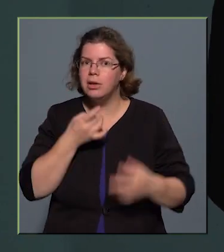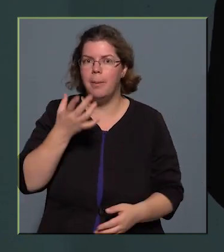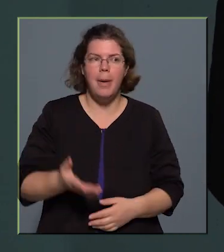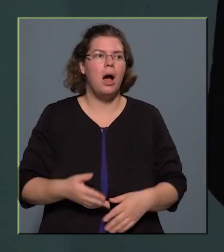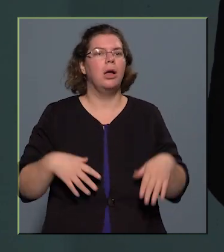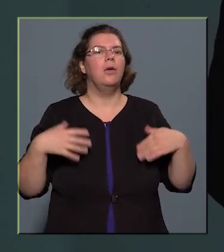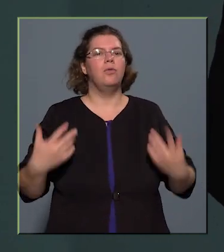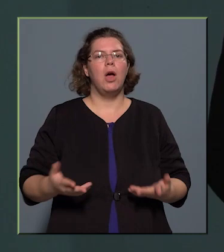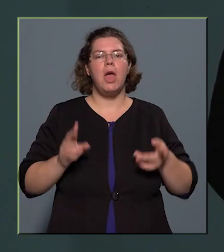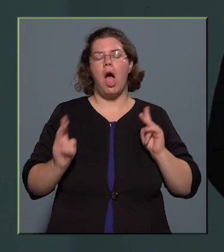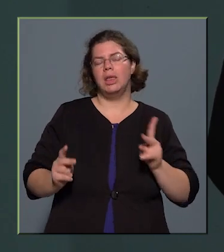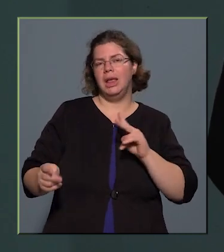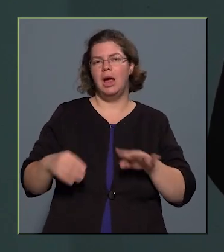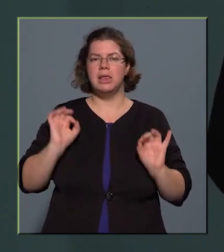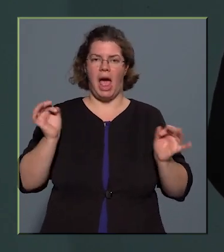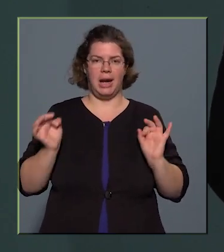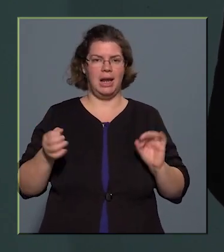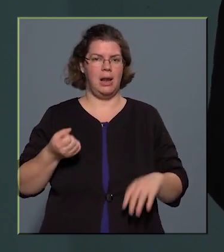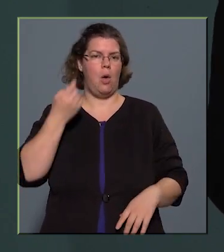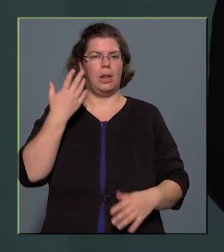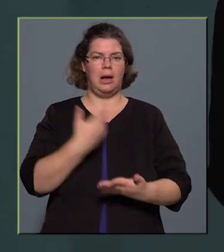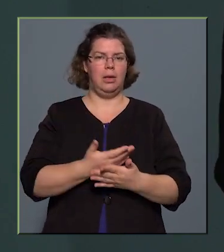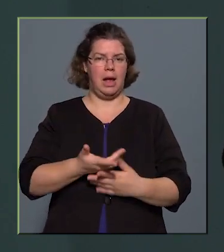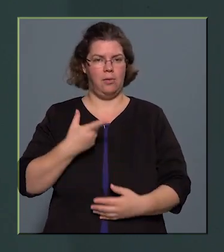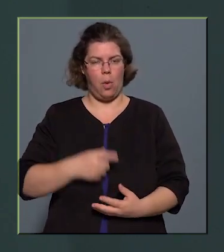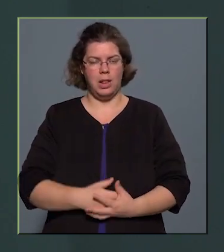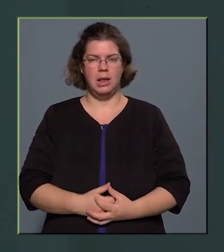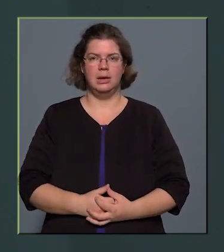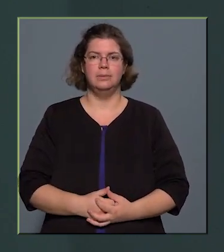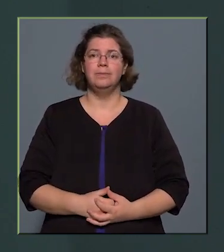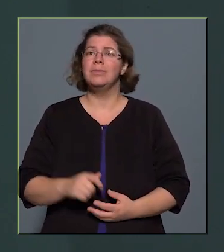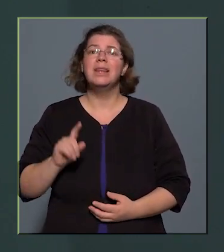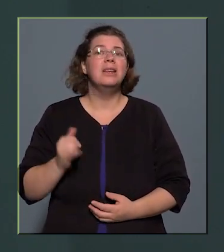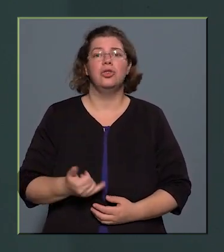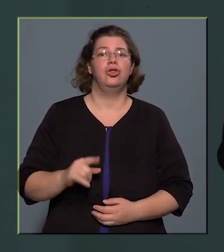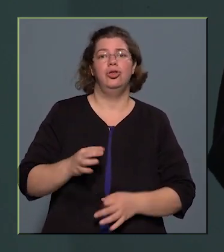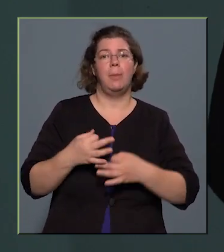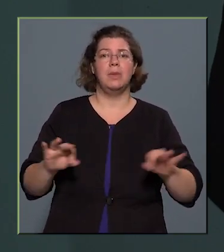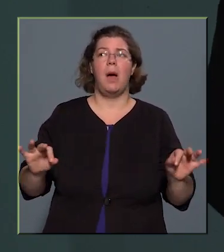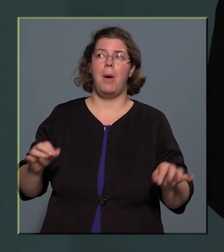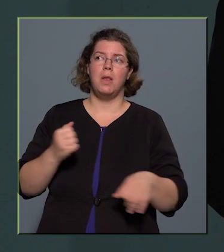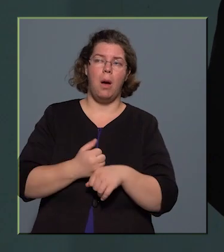vagy akik az eredeti ötletgazdák voltak. És nem szabad elmenni a munkatársak kultúrája